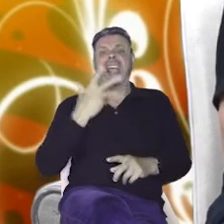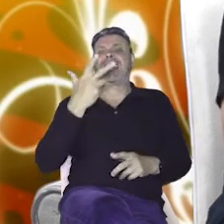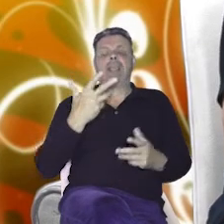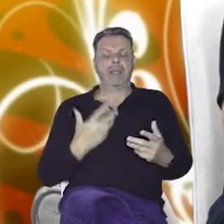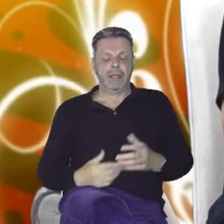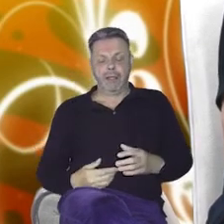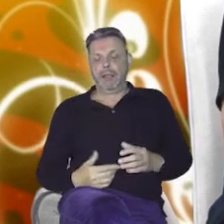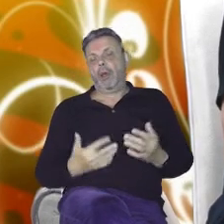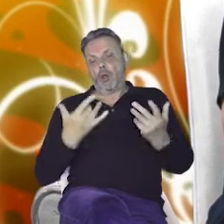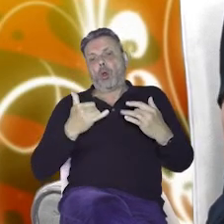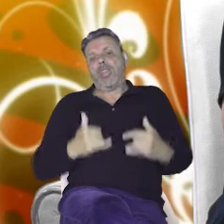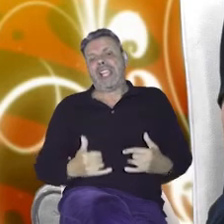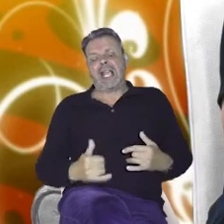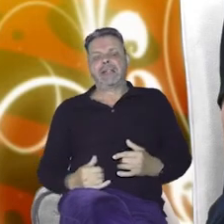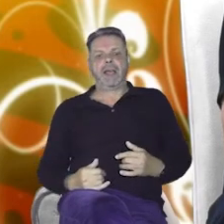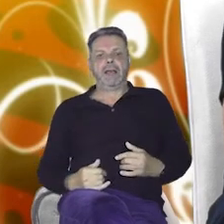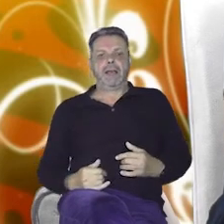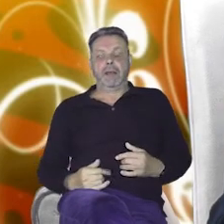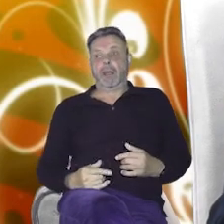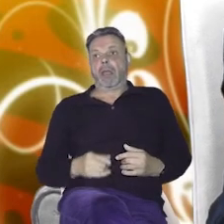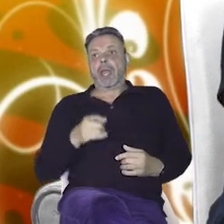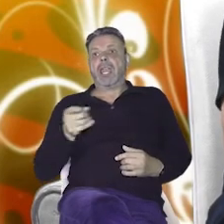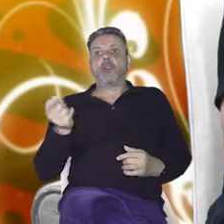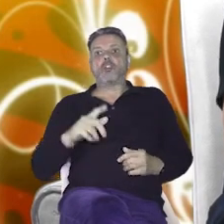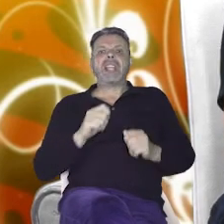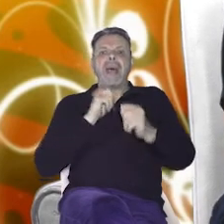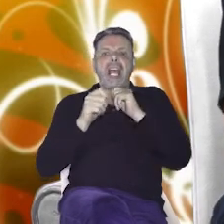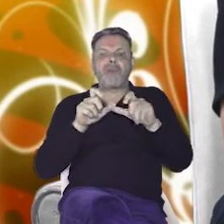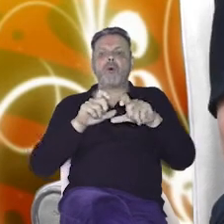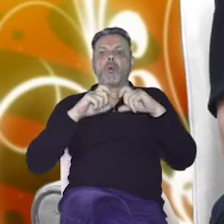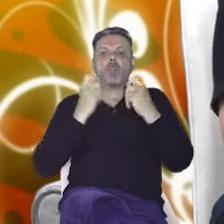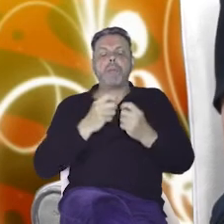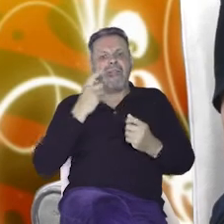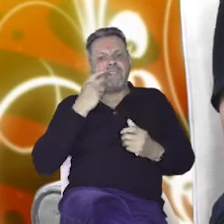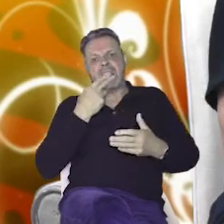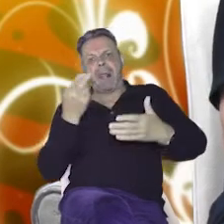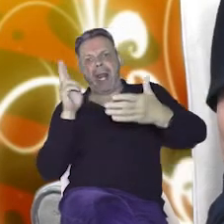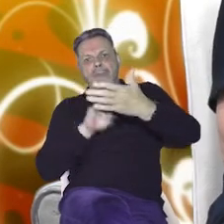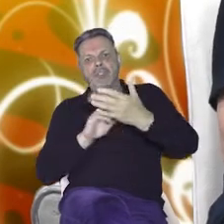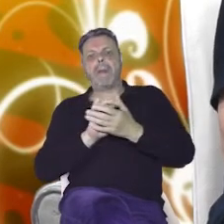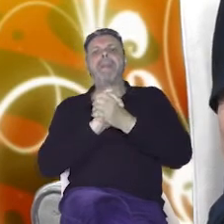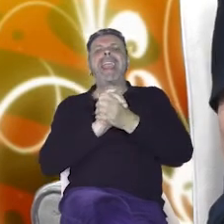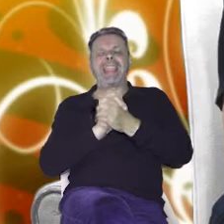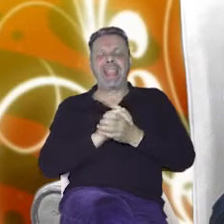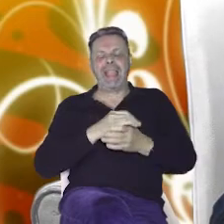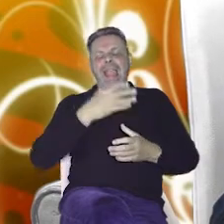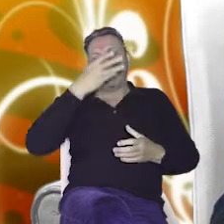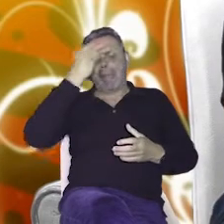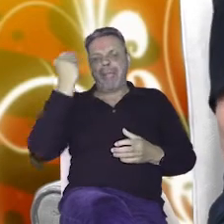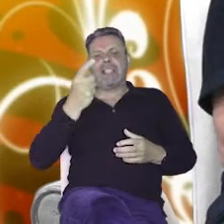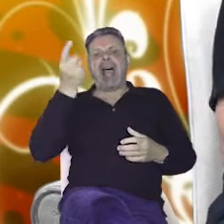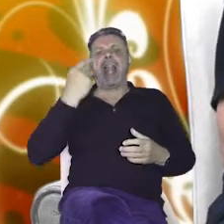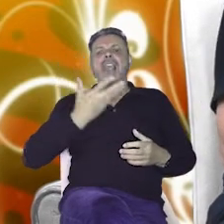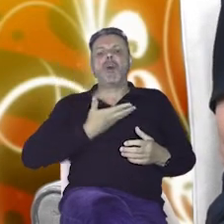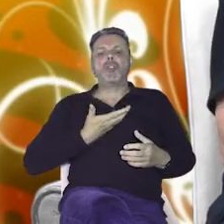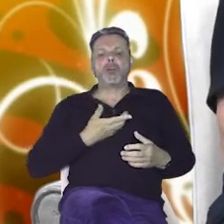sada. Onda dođete na razgovor u dom, gdje vidite naljepnice prijatelj demencije, ali dobijete odgovor,